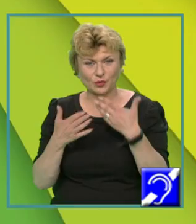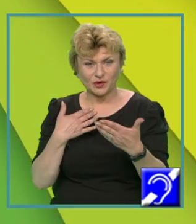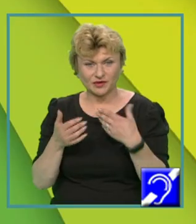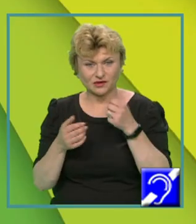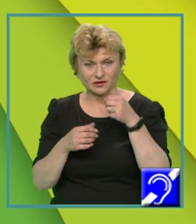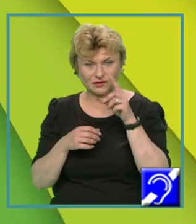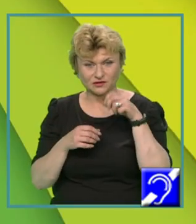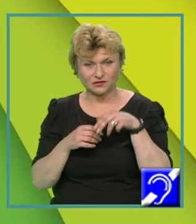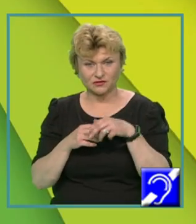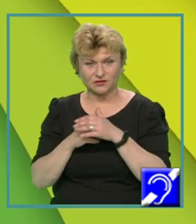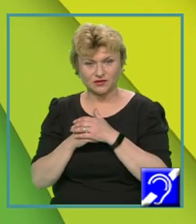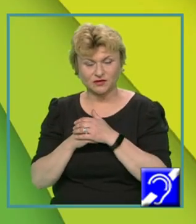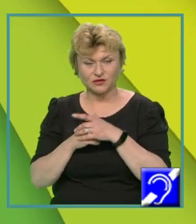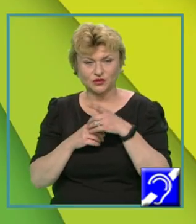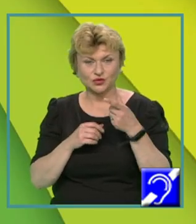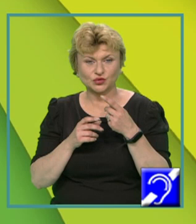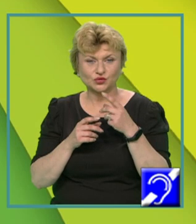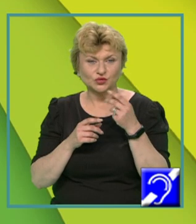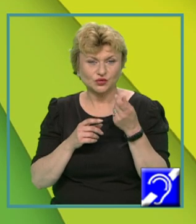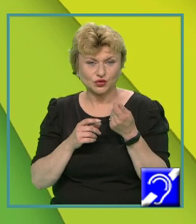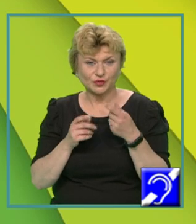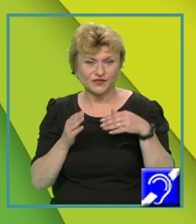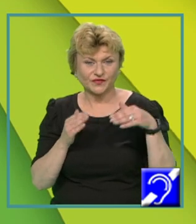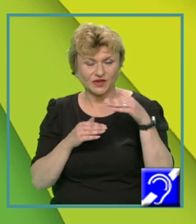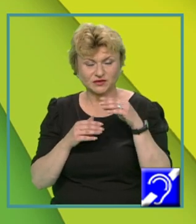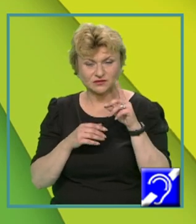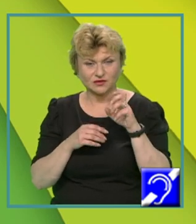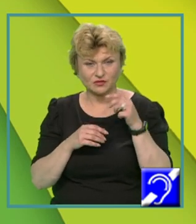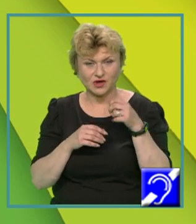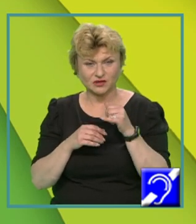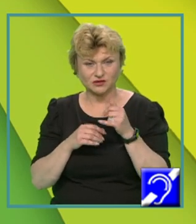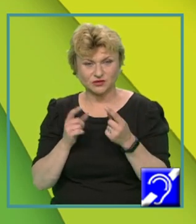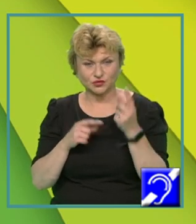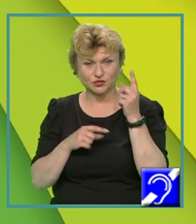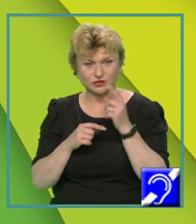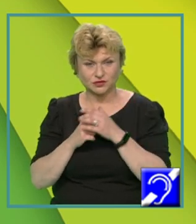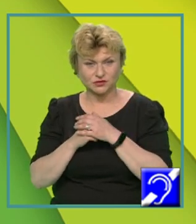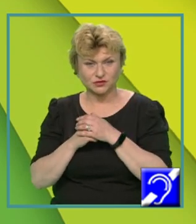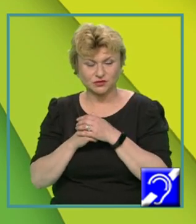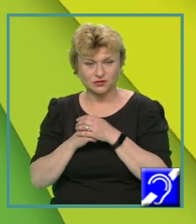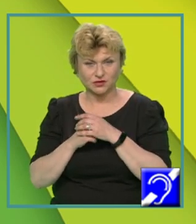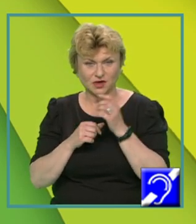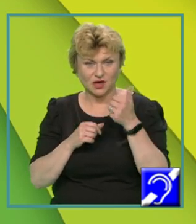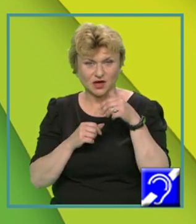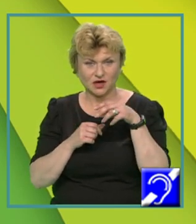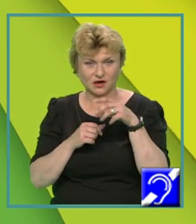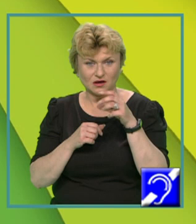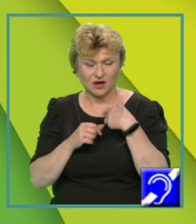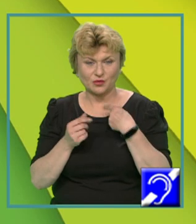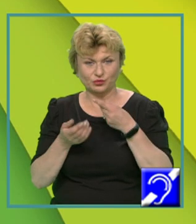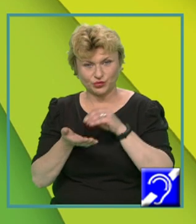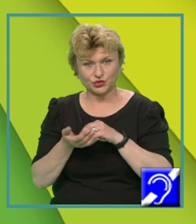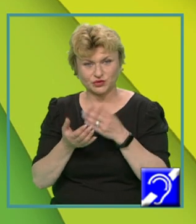ADN secvenței de mai sus. Iată răspunsul. Vedeți, la guanină am atașat